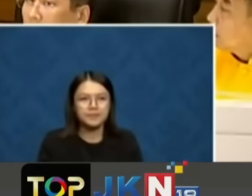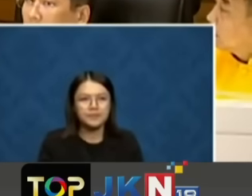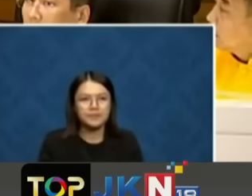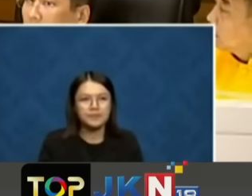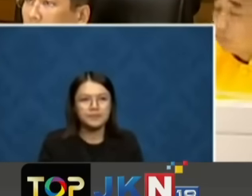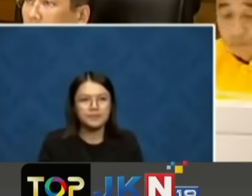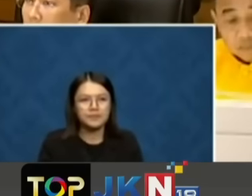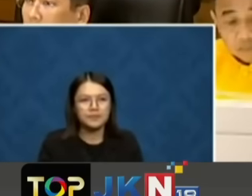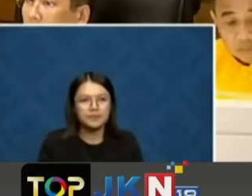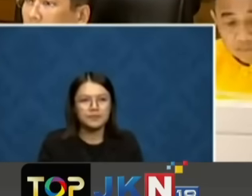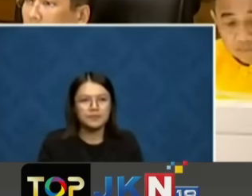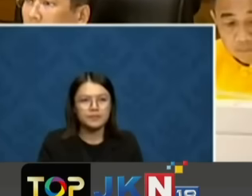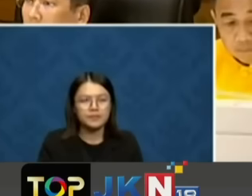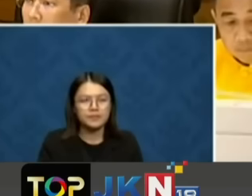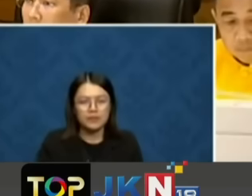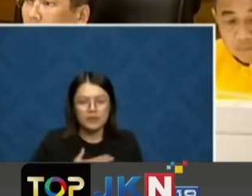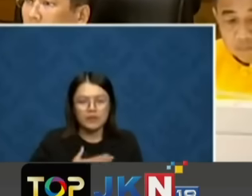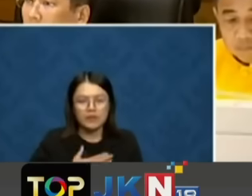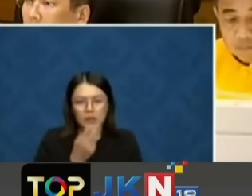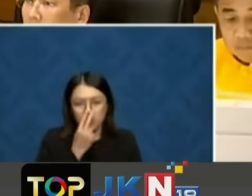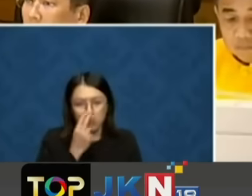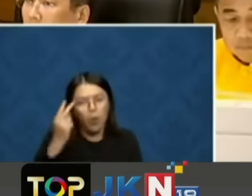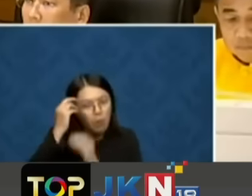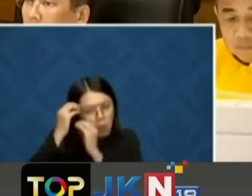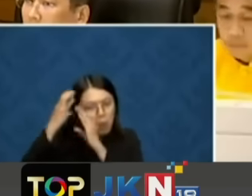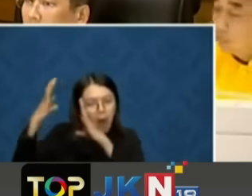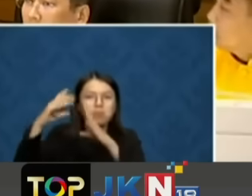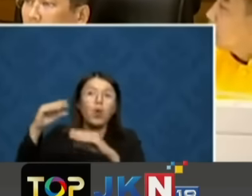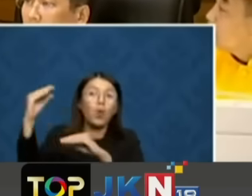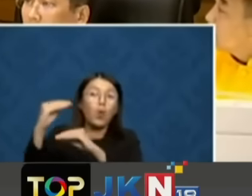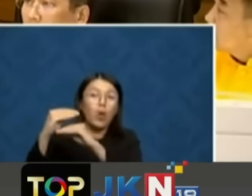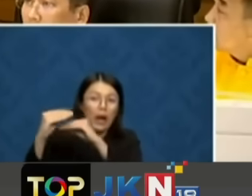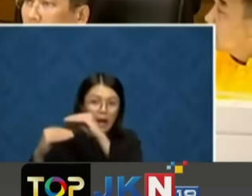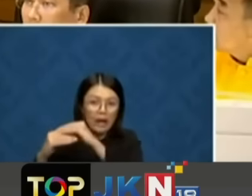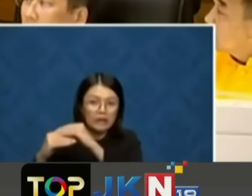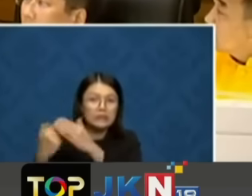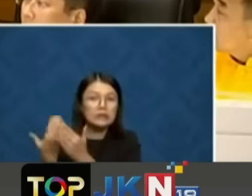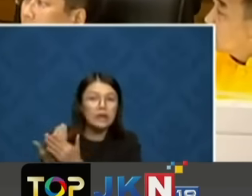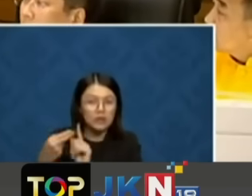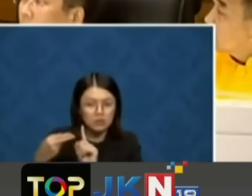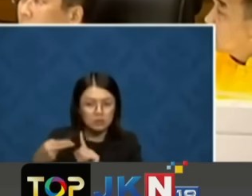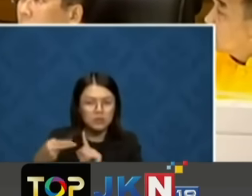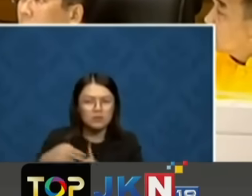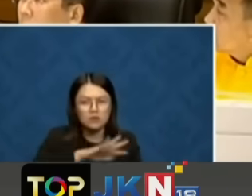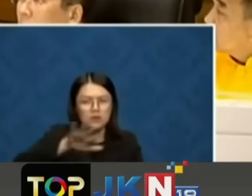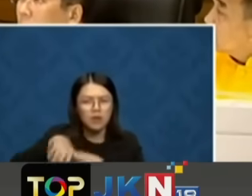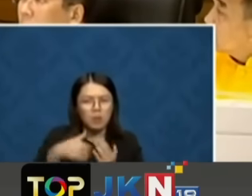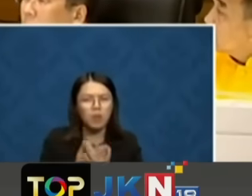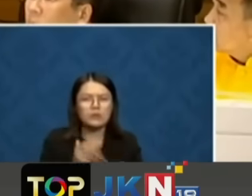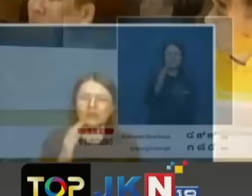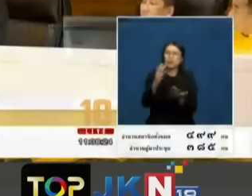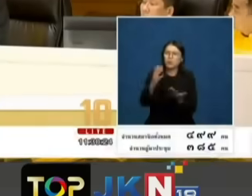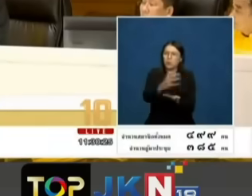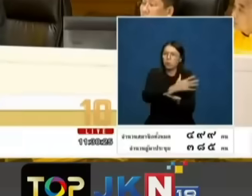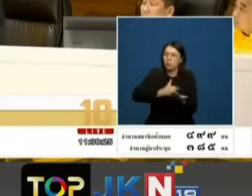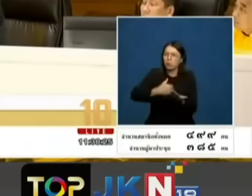านี่ท่านผู้ชมฮะอาจารย์วีระแบบอันนี้ซีเรียสเลยซีเรียสแบบอาจารย์วีระเราก็ท